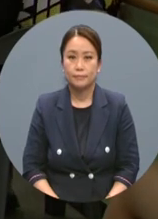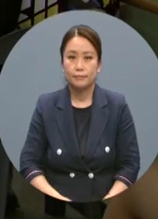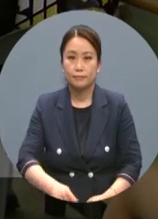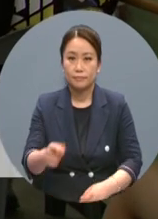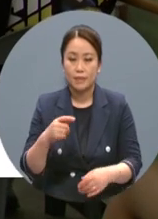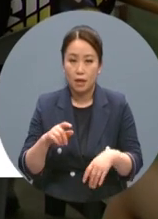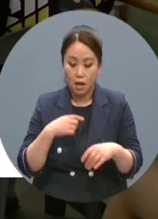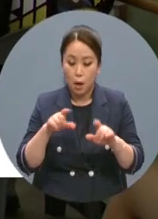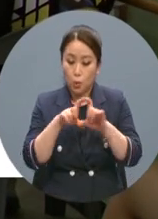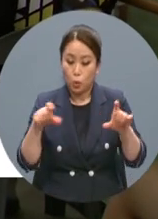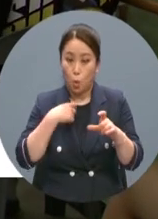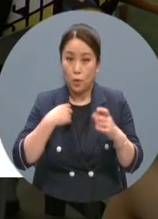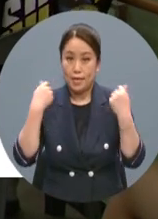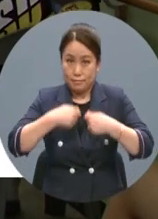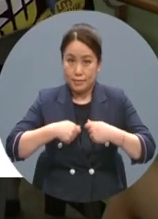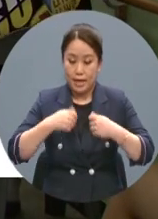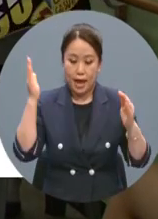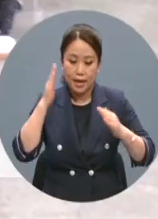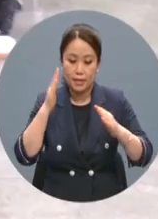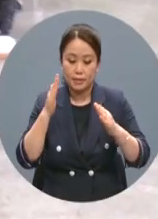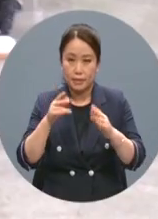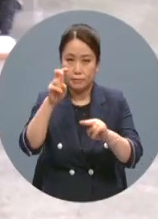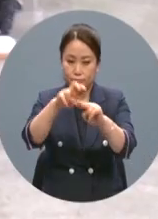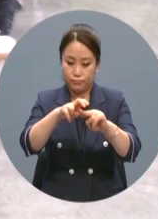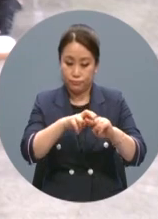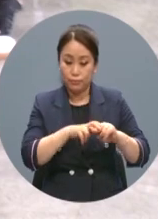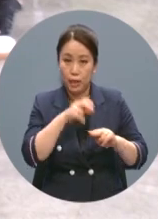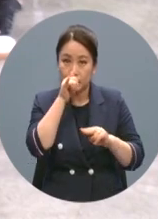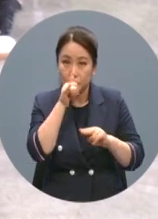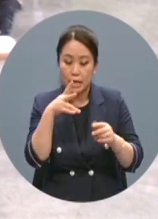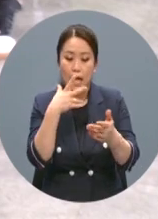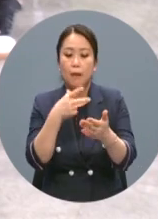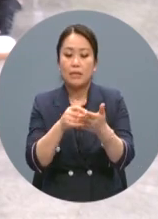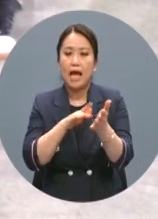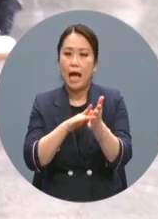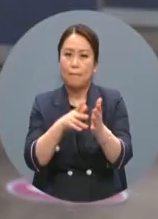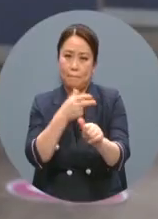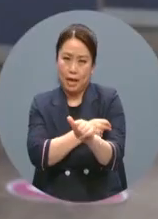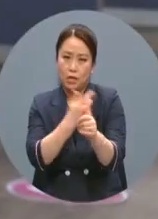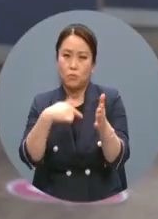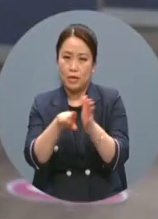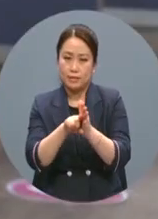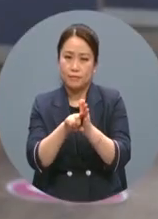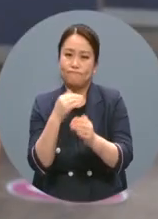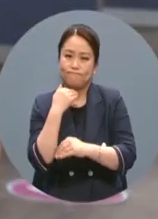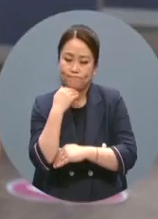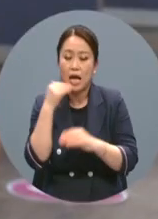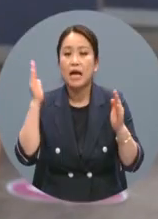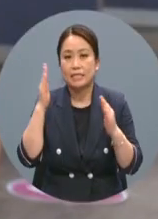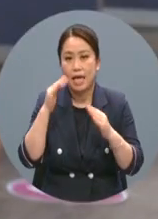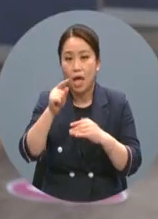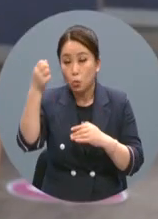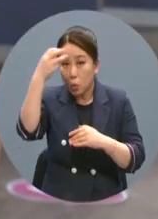사복을 입은 학생들이 줄지어 앉아있습니다. 백신을 맞으러 온 고3 학생들입니다. 대학 수학능력시험을